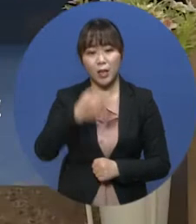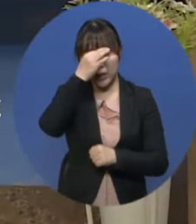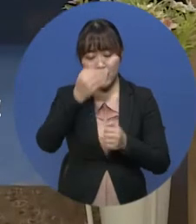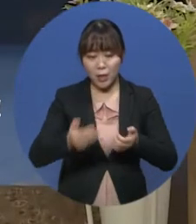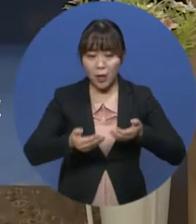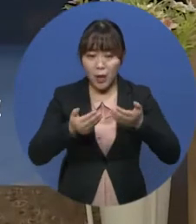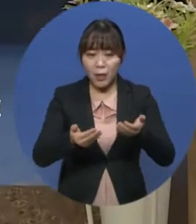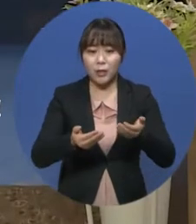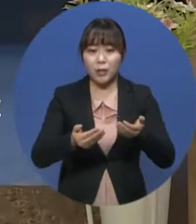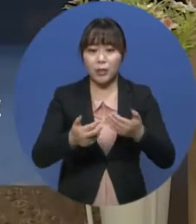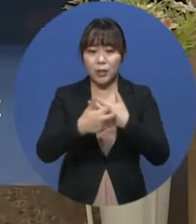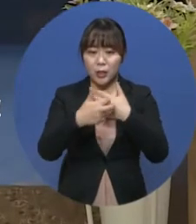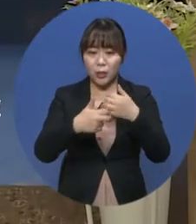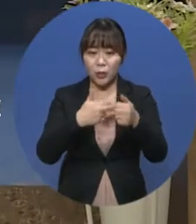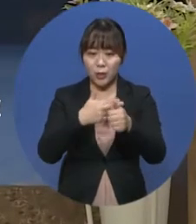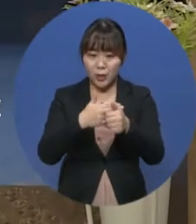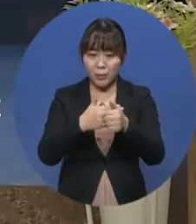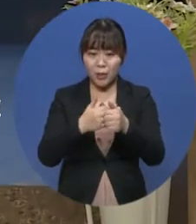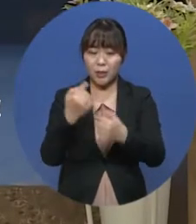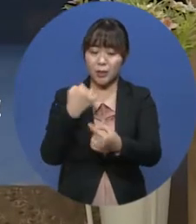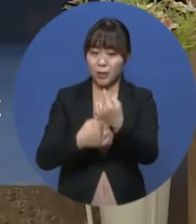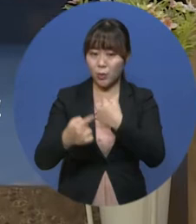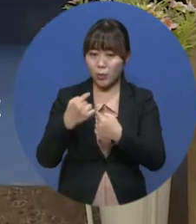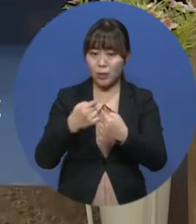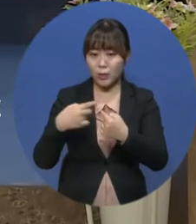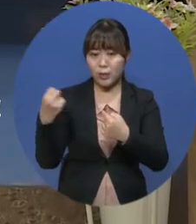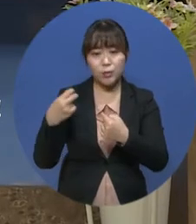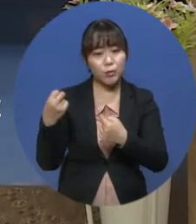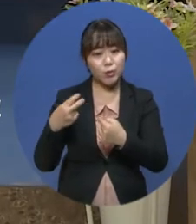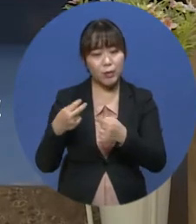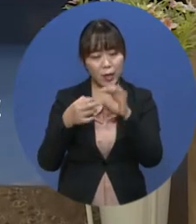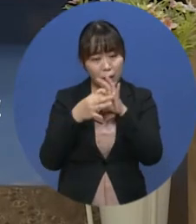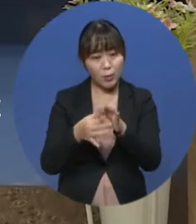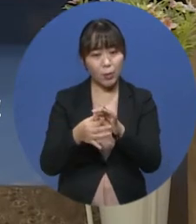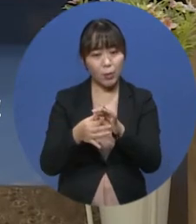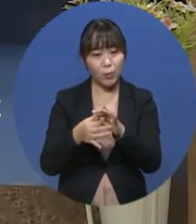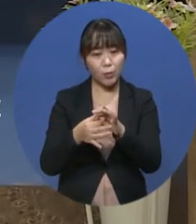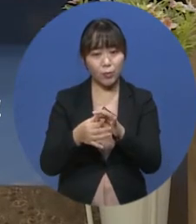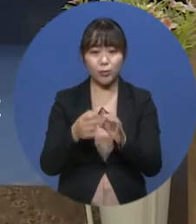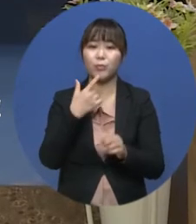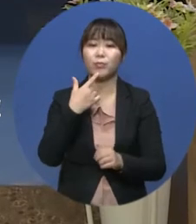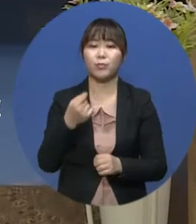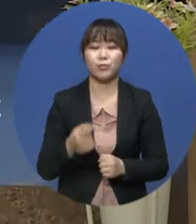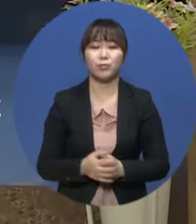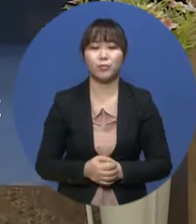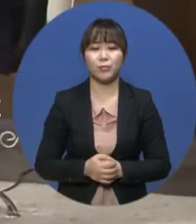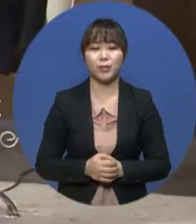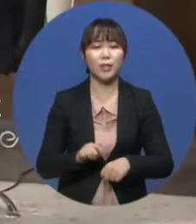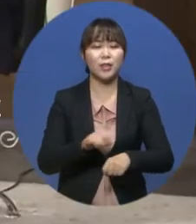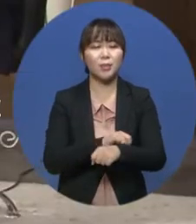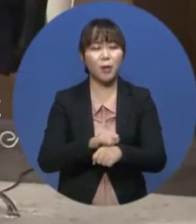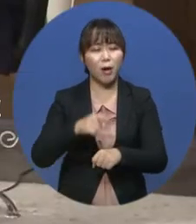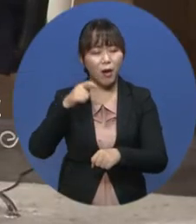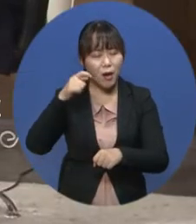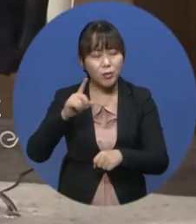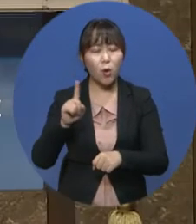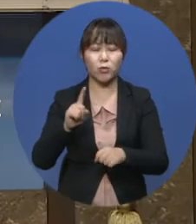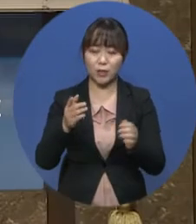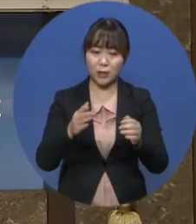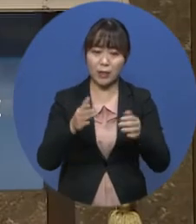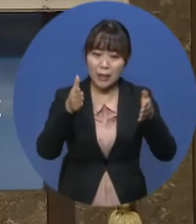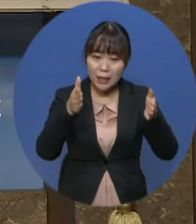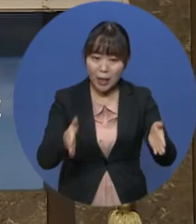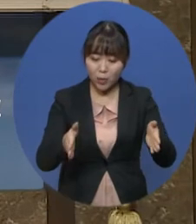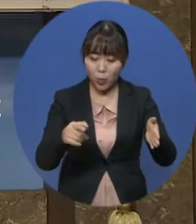한해 의료진 분들의 신청은 상시로 받으시는게 이제 특별히 강조해서 어느 기간